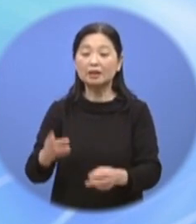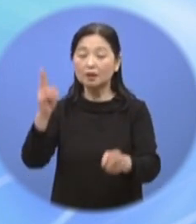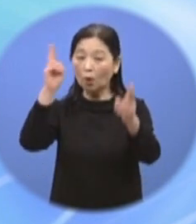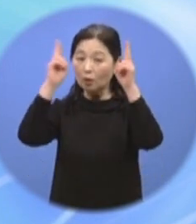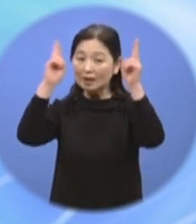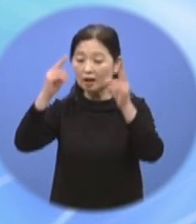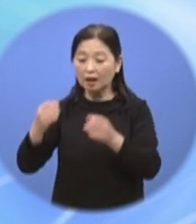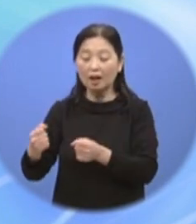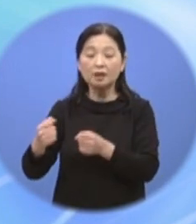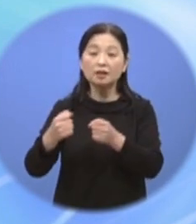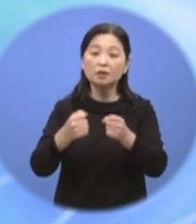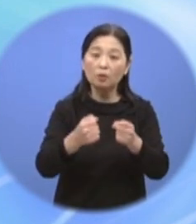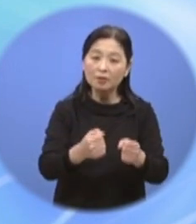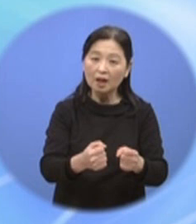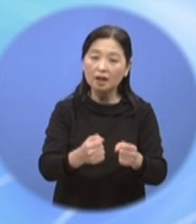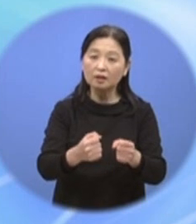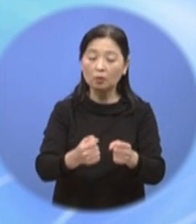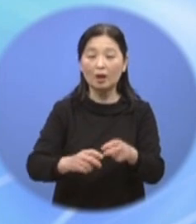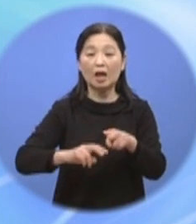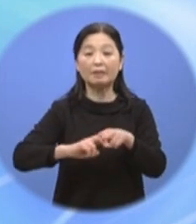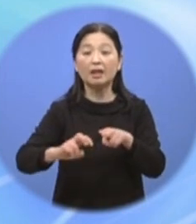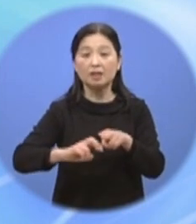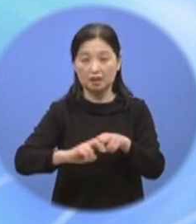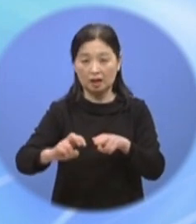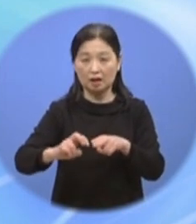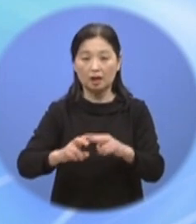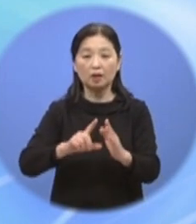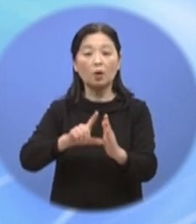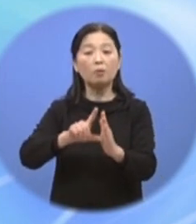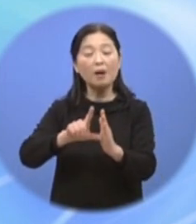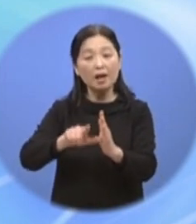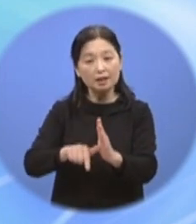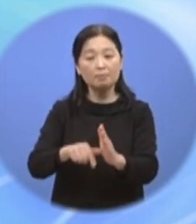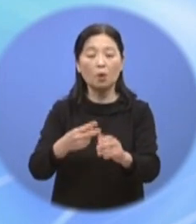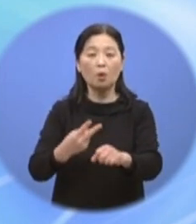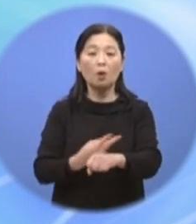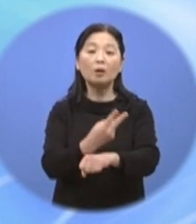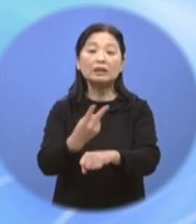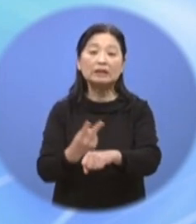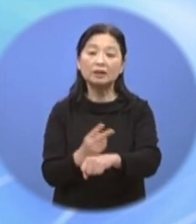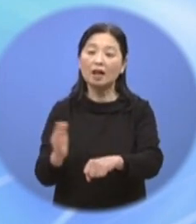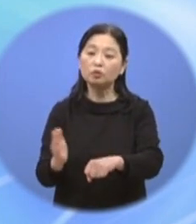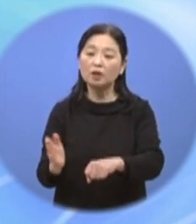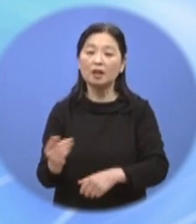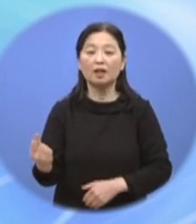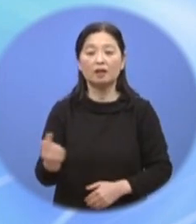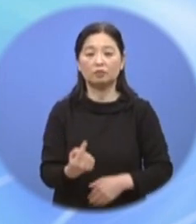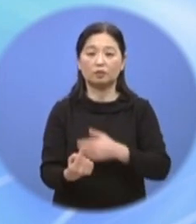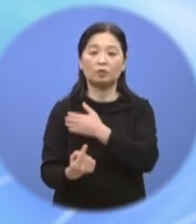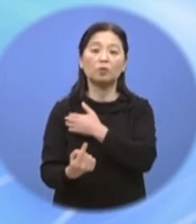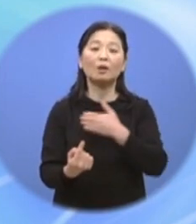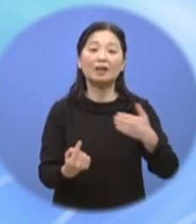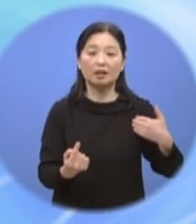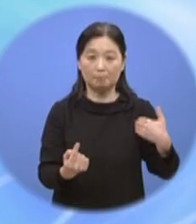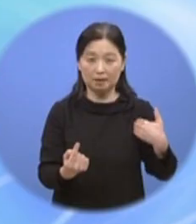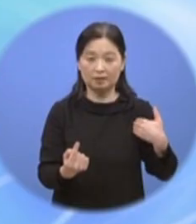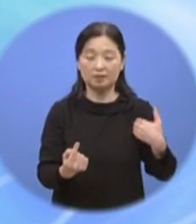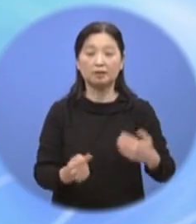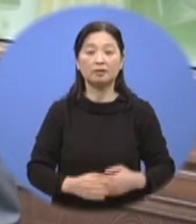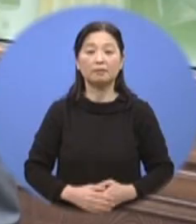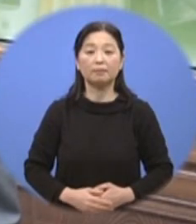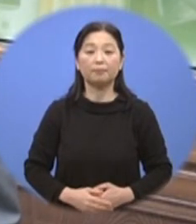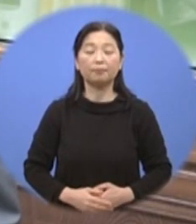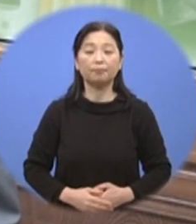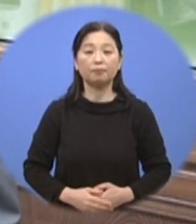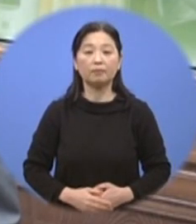動車でも、それから電車でもですね、2時間ぐらいで来れるんじゃないかというふうに思います。で